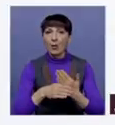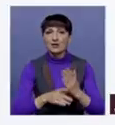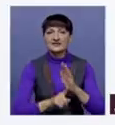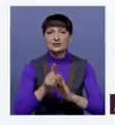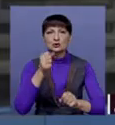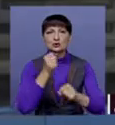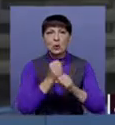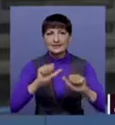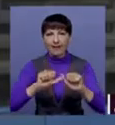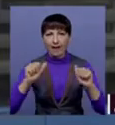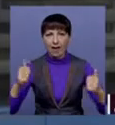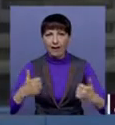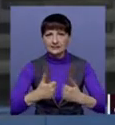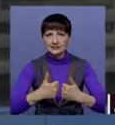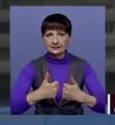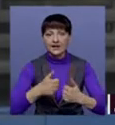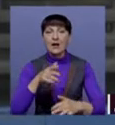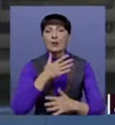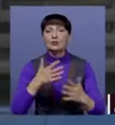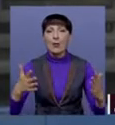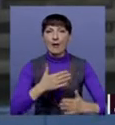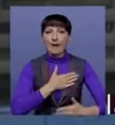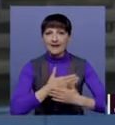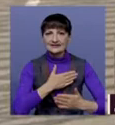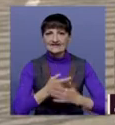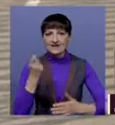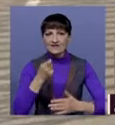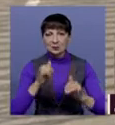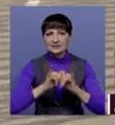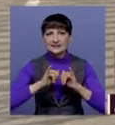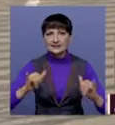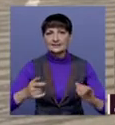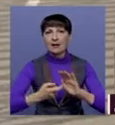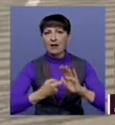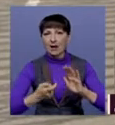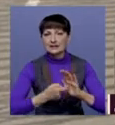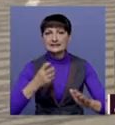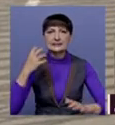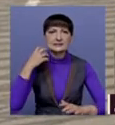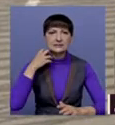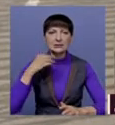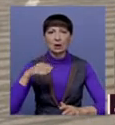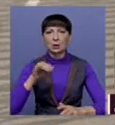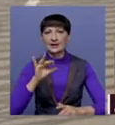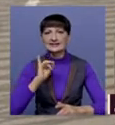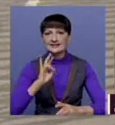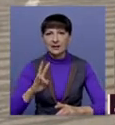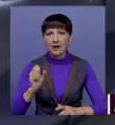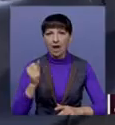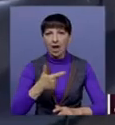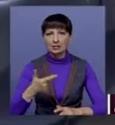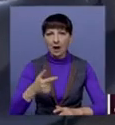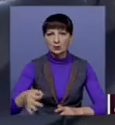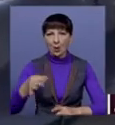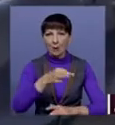введение жесткого карантина. Тем временем более активно коронавирус распространяется в Карагандинской, Кызылординской, Туркестанской и Атырауской